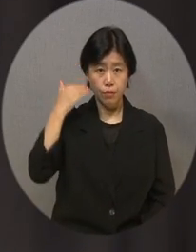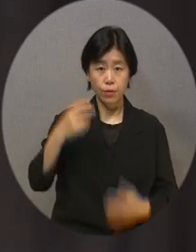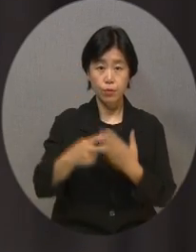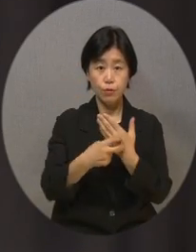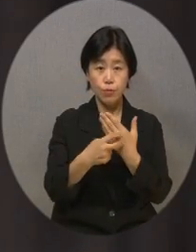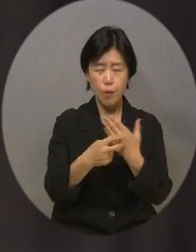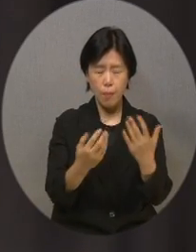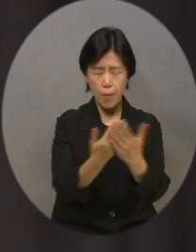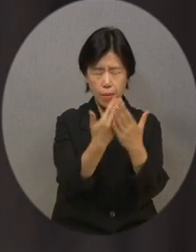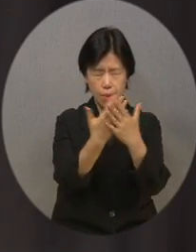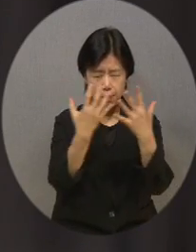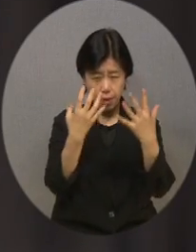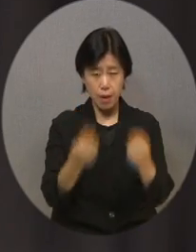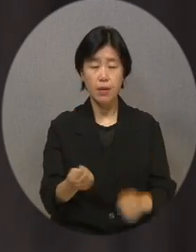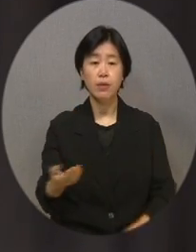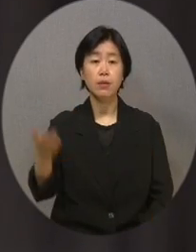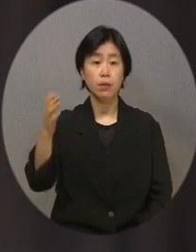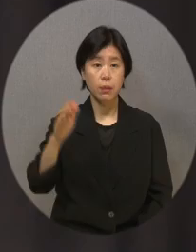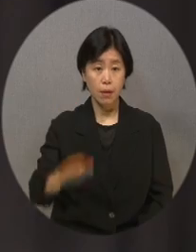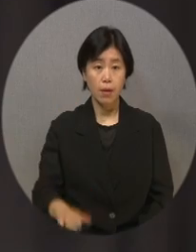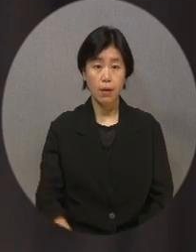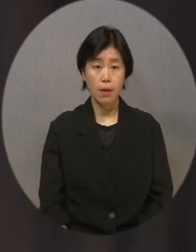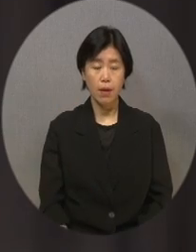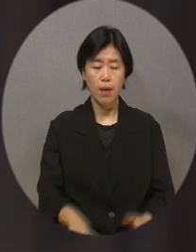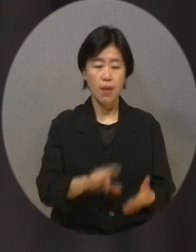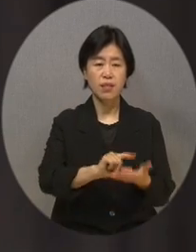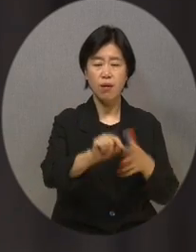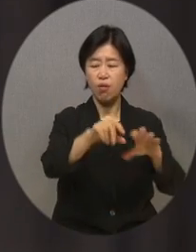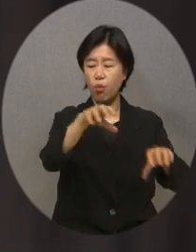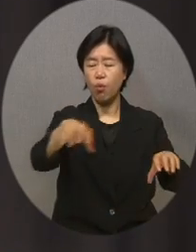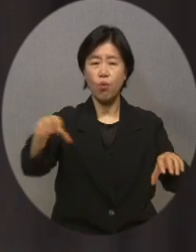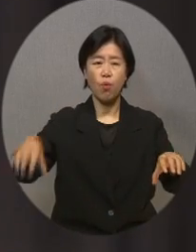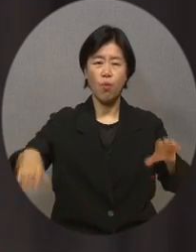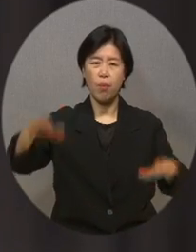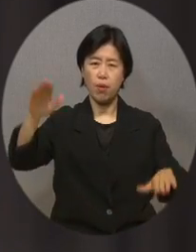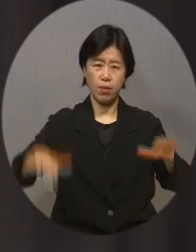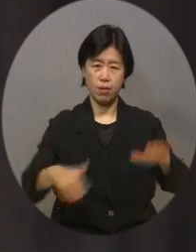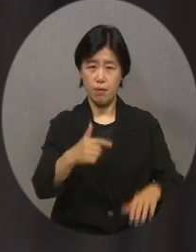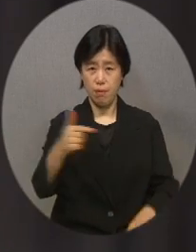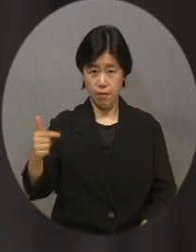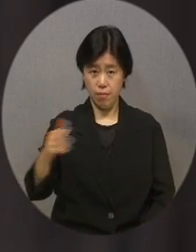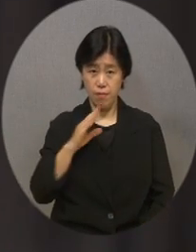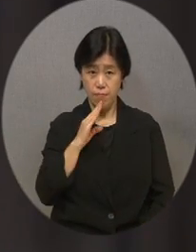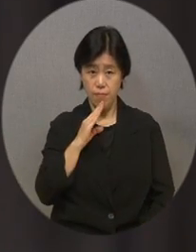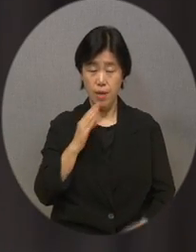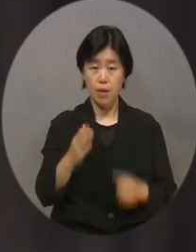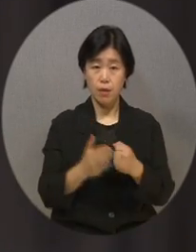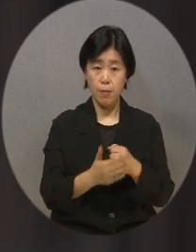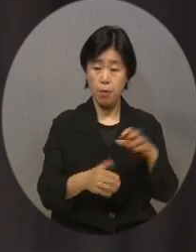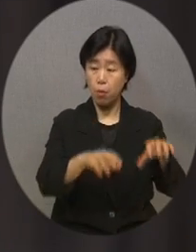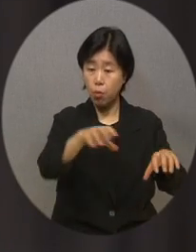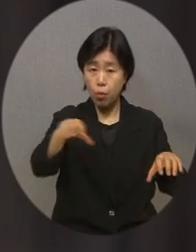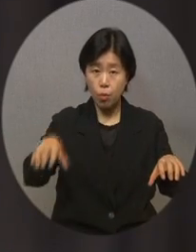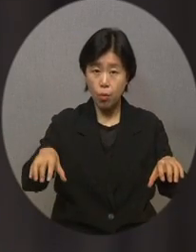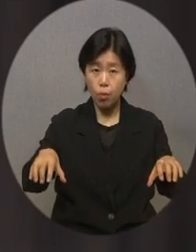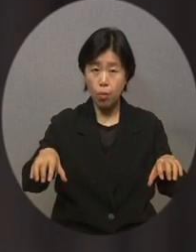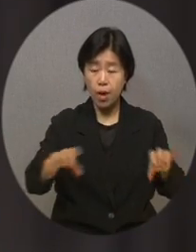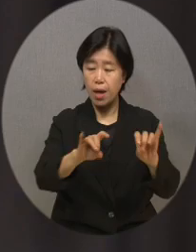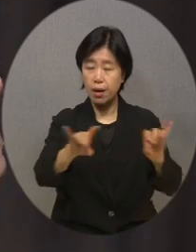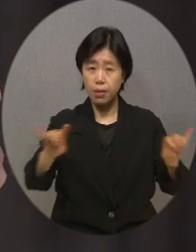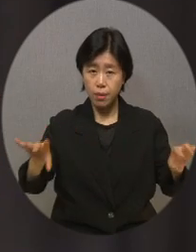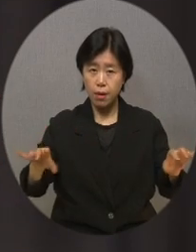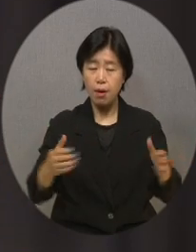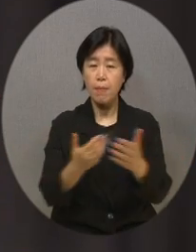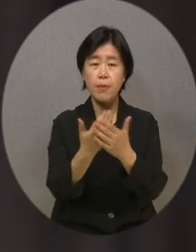굉장히 발달해 있음에도 불구하고 지역 편차가 심하다. 지금 이게 관건이잖아요. 예. 그러면 지역 의료를 어떻게 살릴 거냐? 여기에 이제